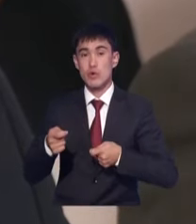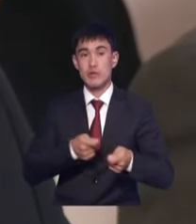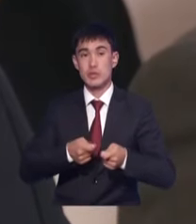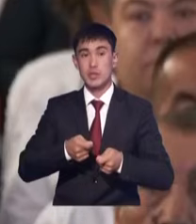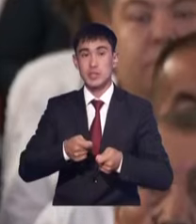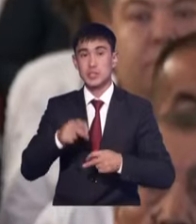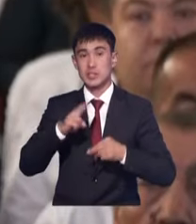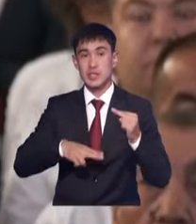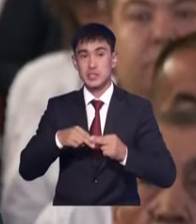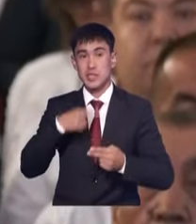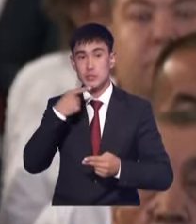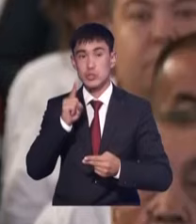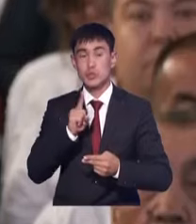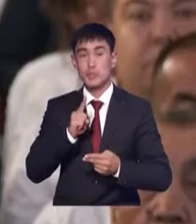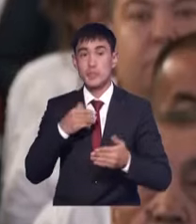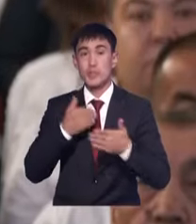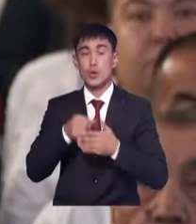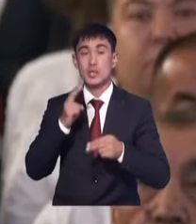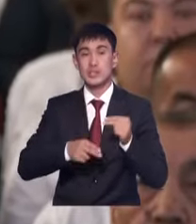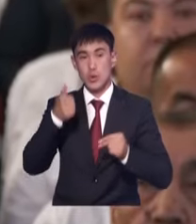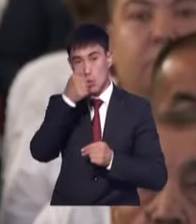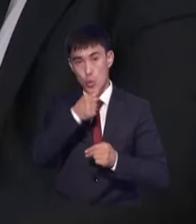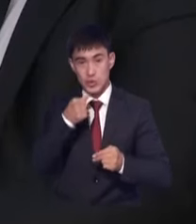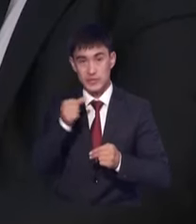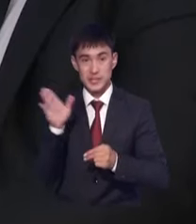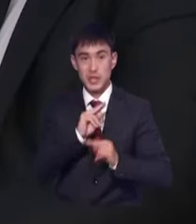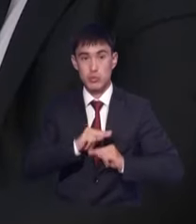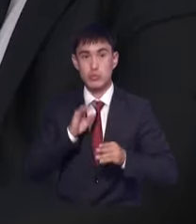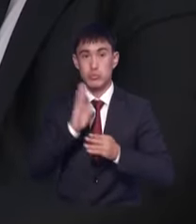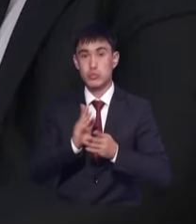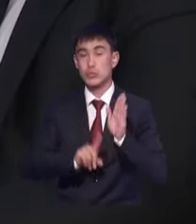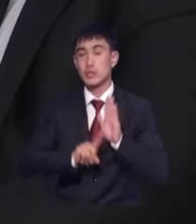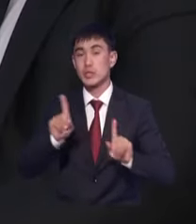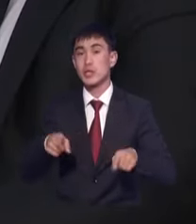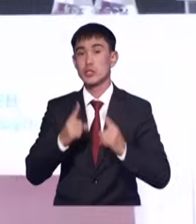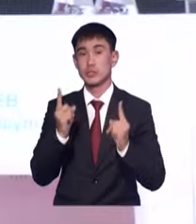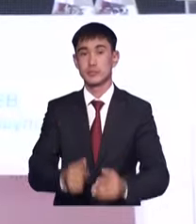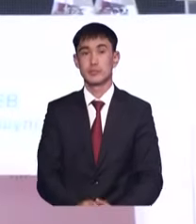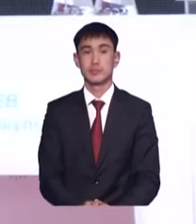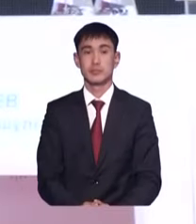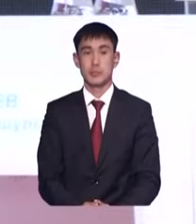Руководитель управления строительства отметил, что до конца текущего года все работы будут возобновлены.